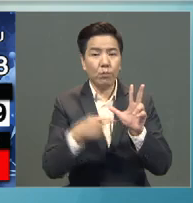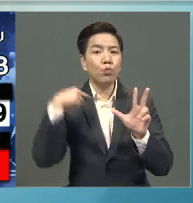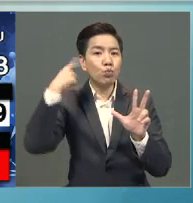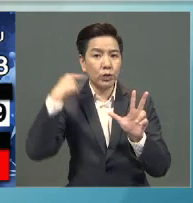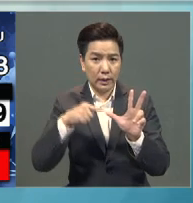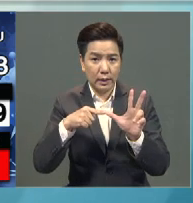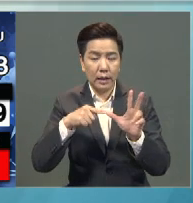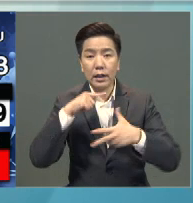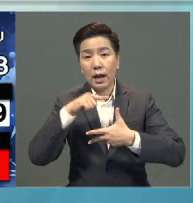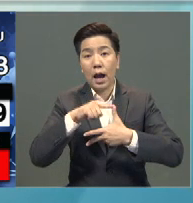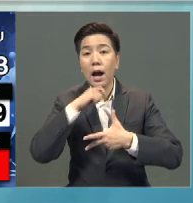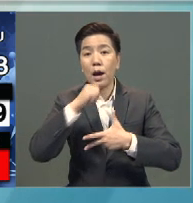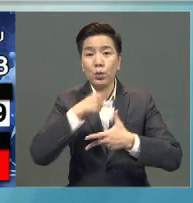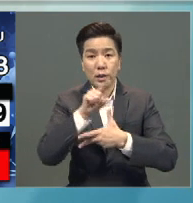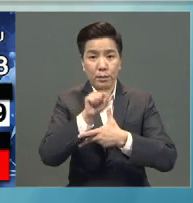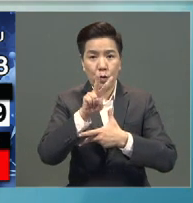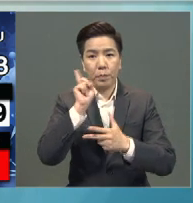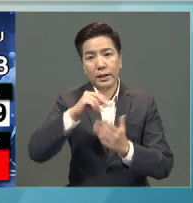รายนี้เป็นยังไงบ้างครับอะไรที่ไหนเป็นผู้ป่วยหญิงนะครับอายุ22